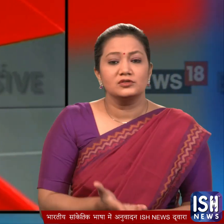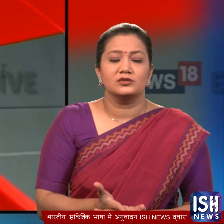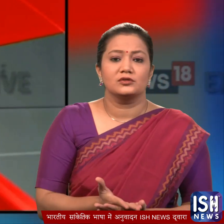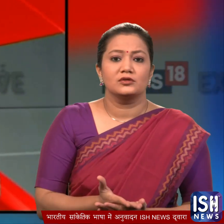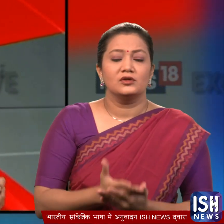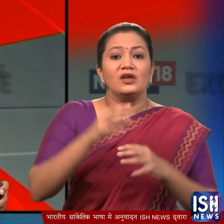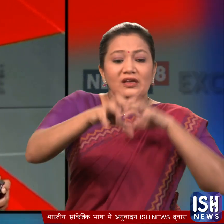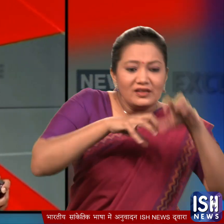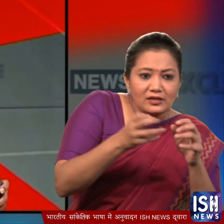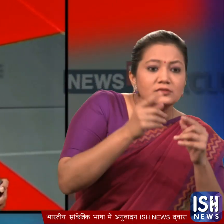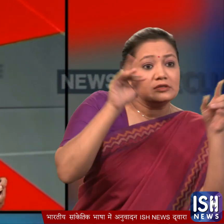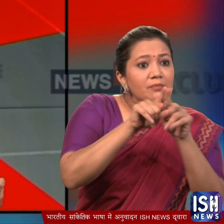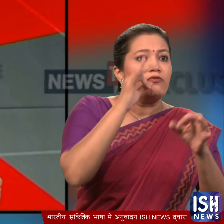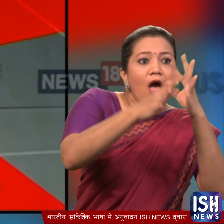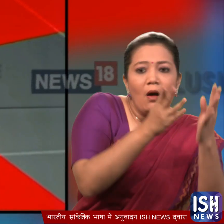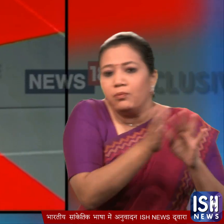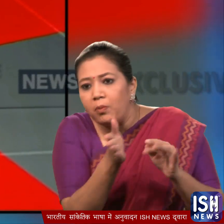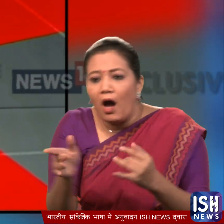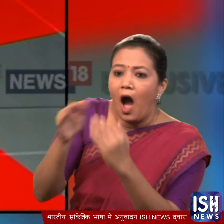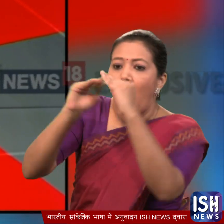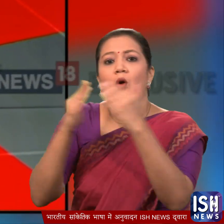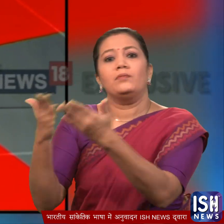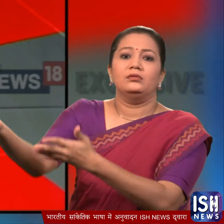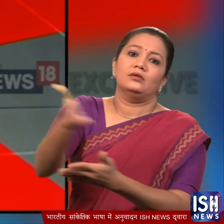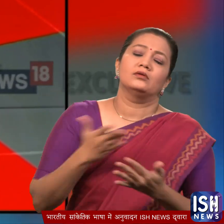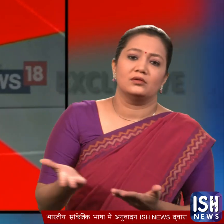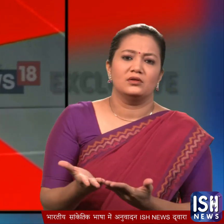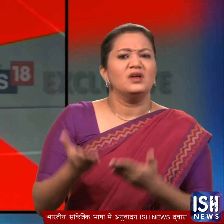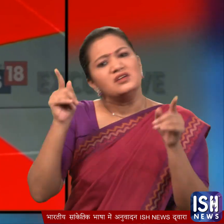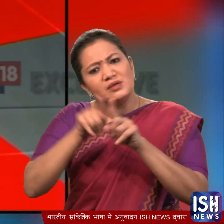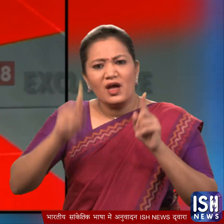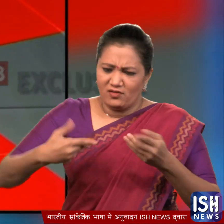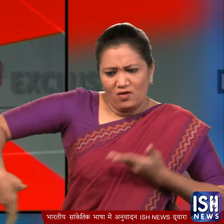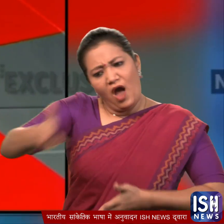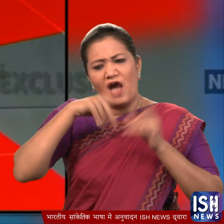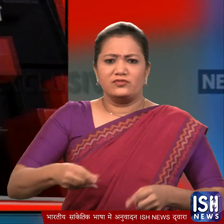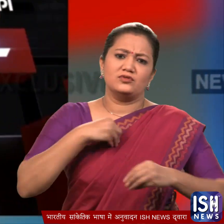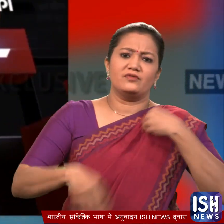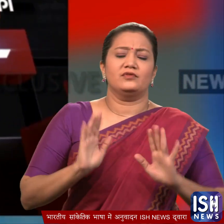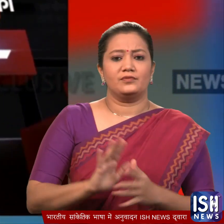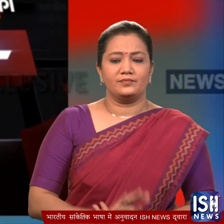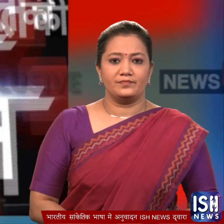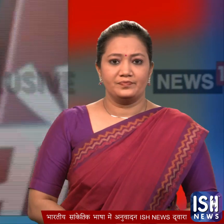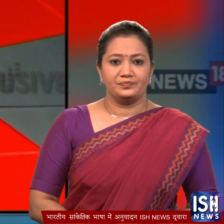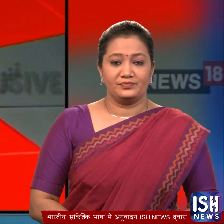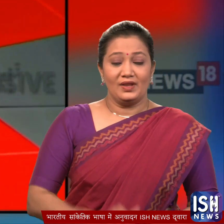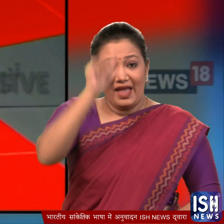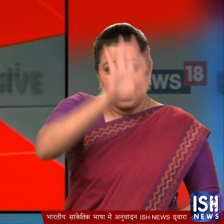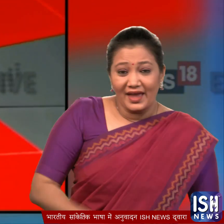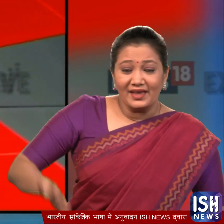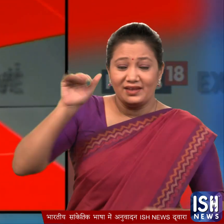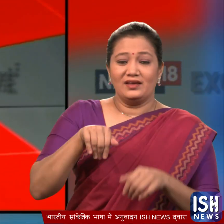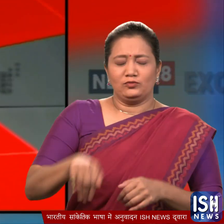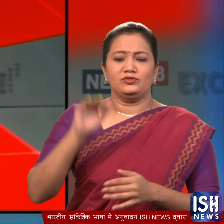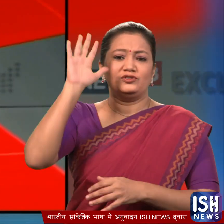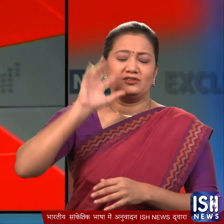है। जंगल से जानवरों के भटकने की यह भी बड़ी वजह है, जिसका खमियाजा तो हम लोगों को भुगतना ही पड़ेगा। देश भर में